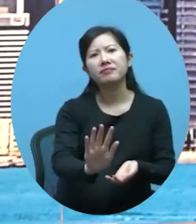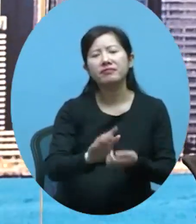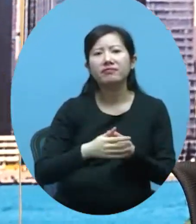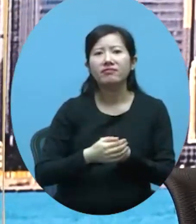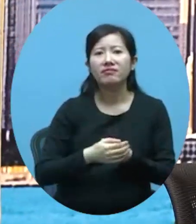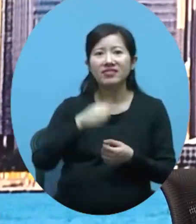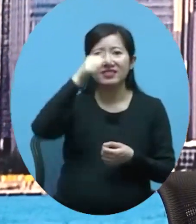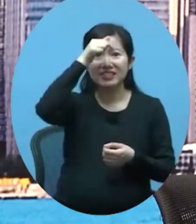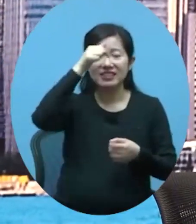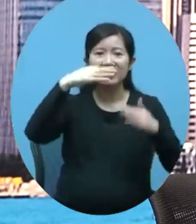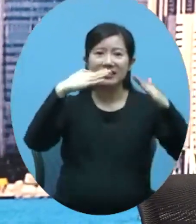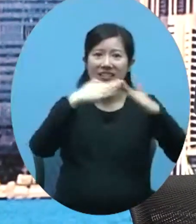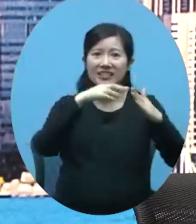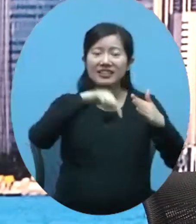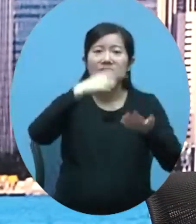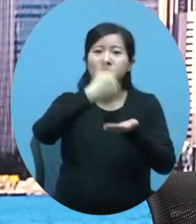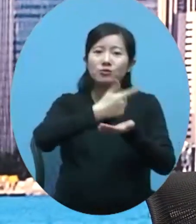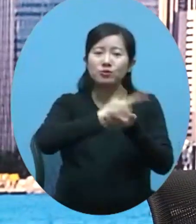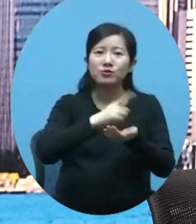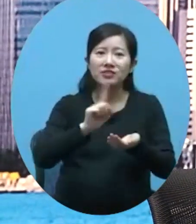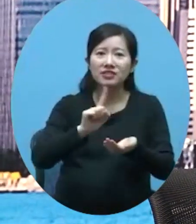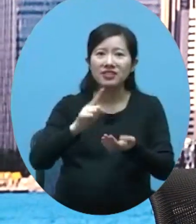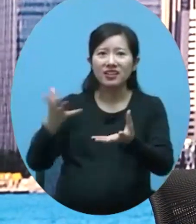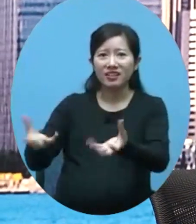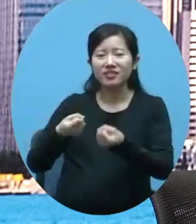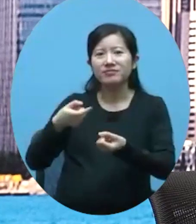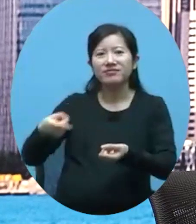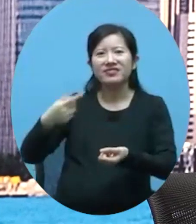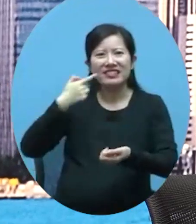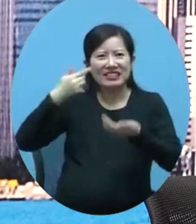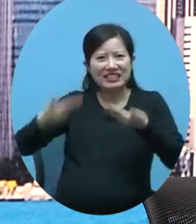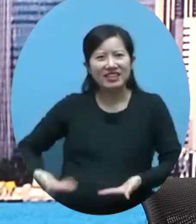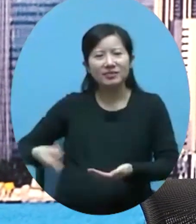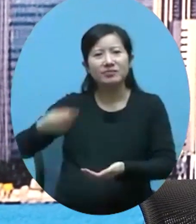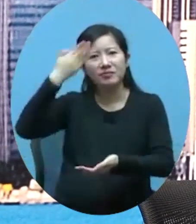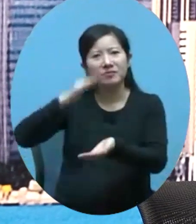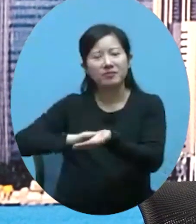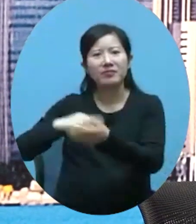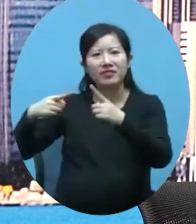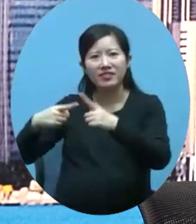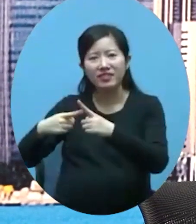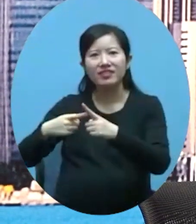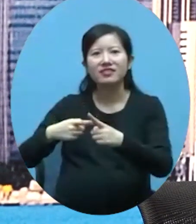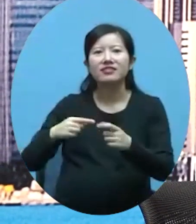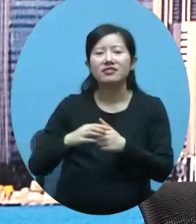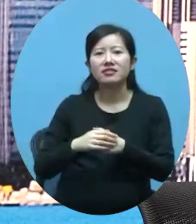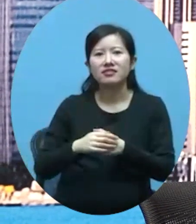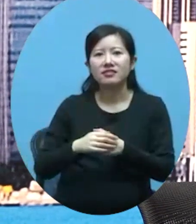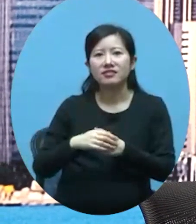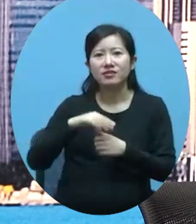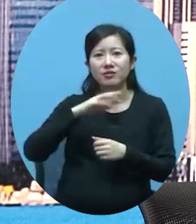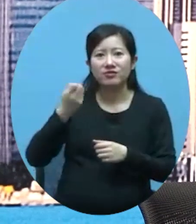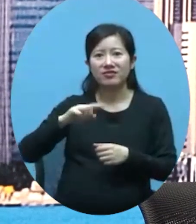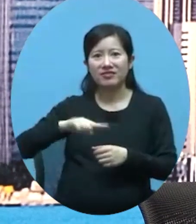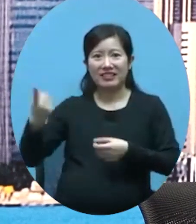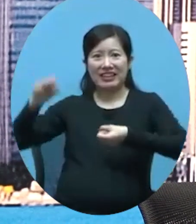因为医院主要是要接收一些病情比较严重的病人是不需要额外增加病